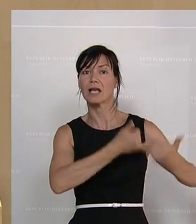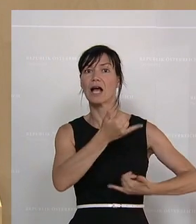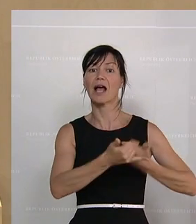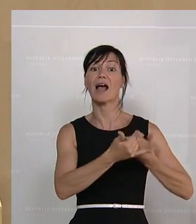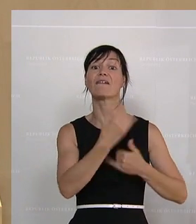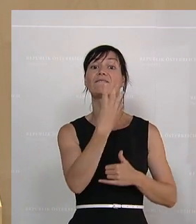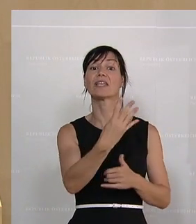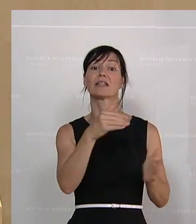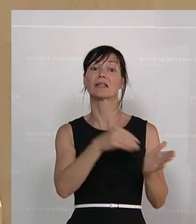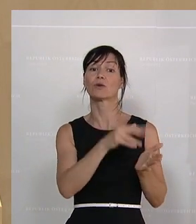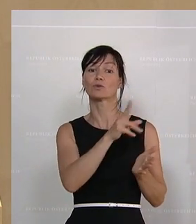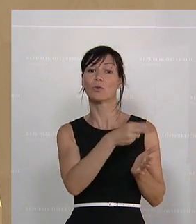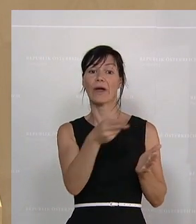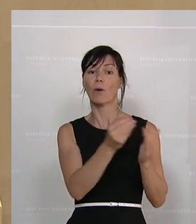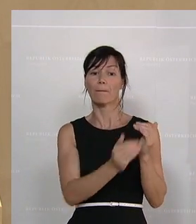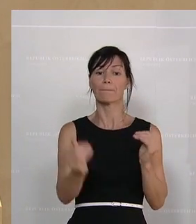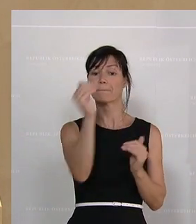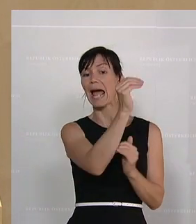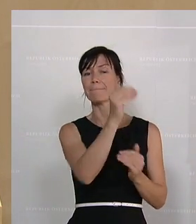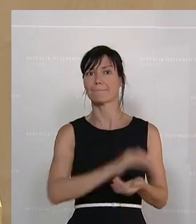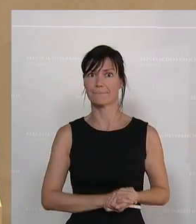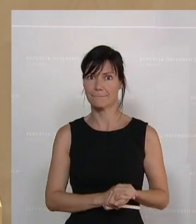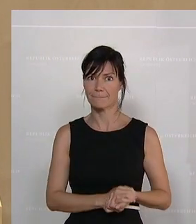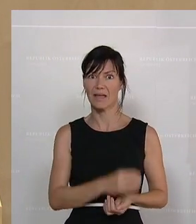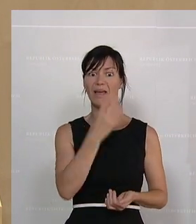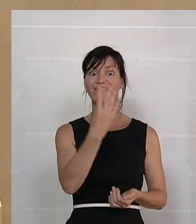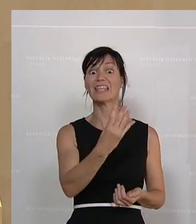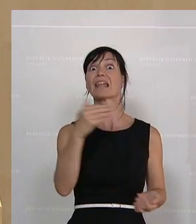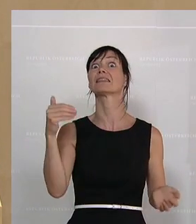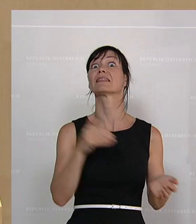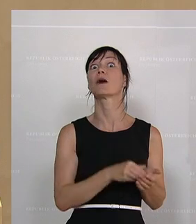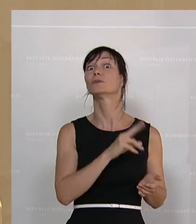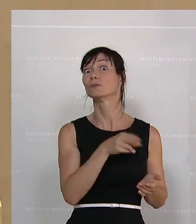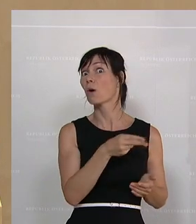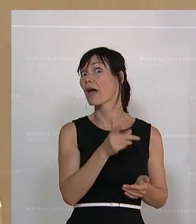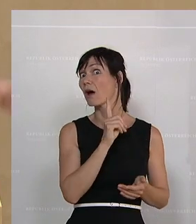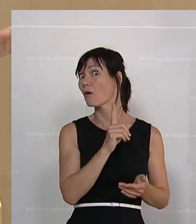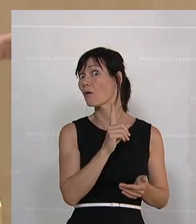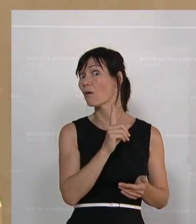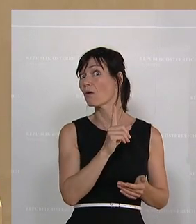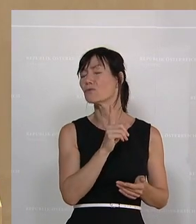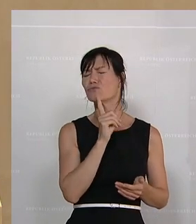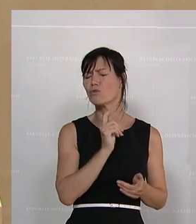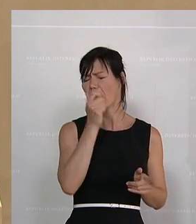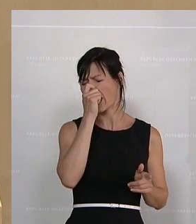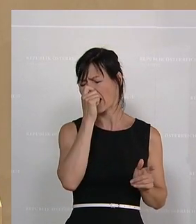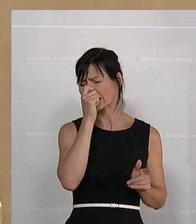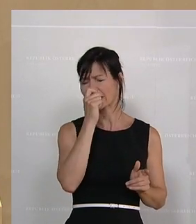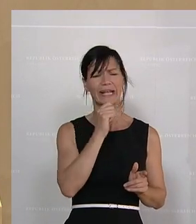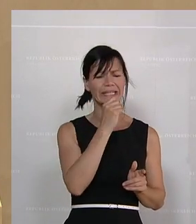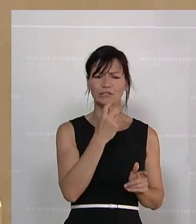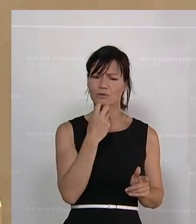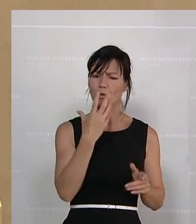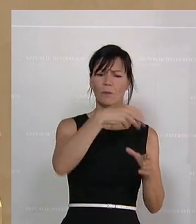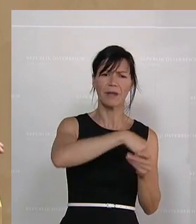4000 euro gestiegen ist 4000 euro und wir reden hier nur von gas wir reden noch nicht von strom oder